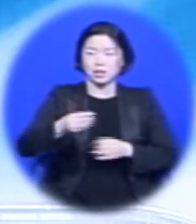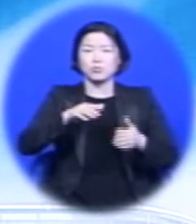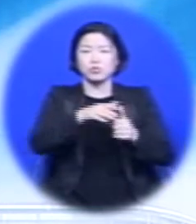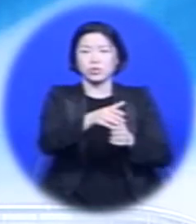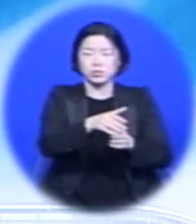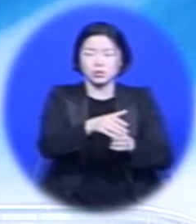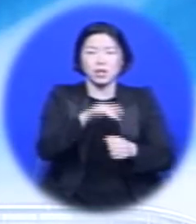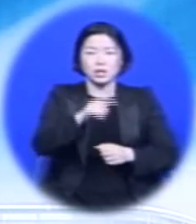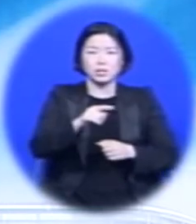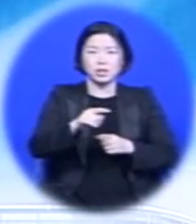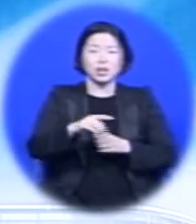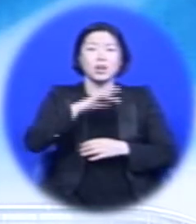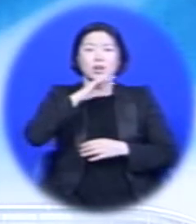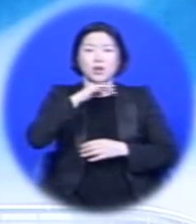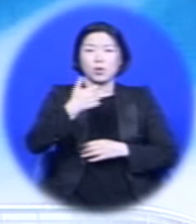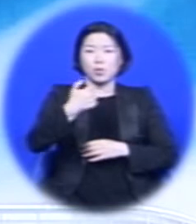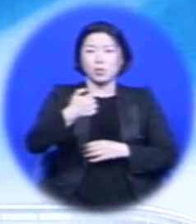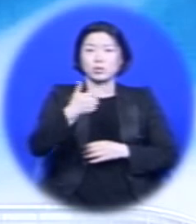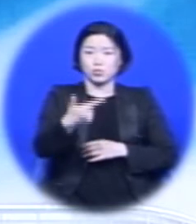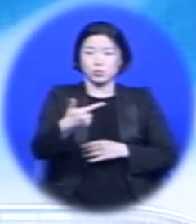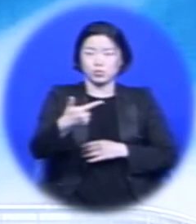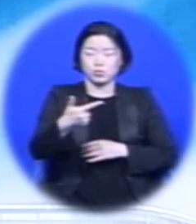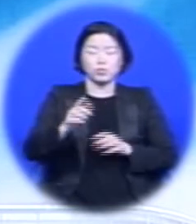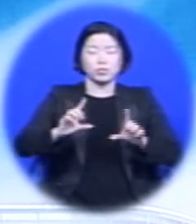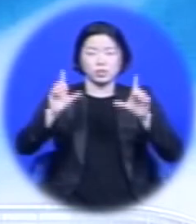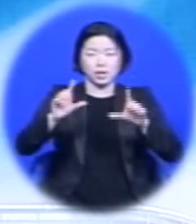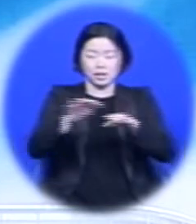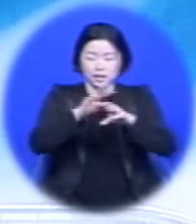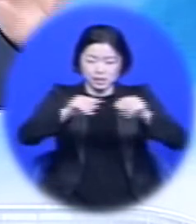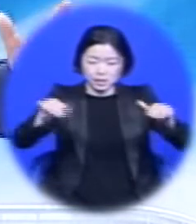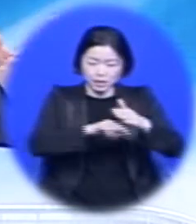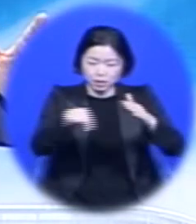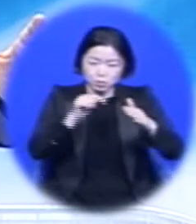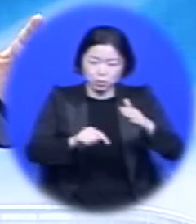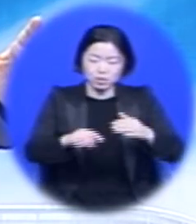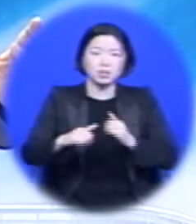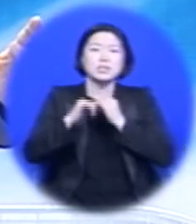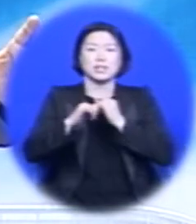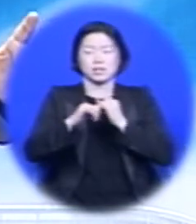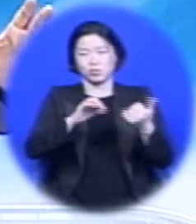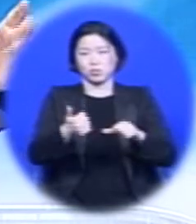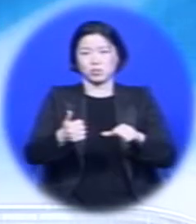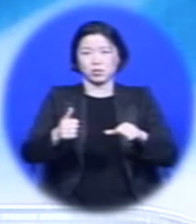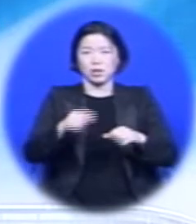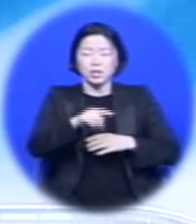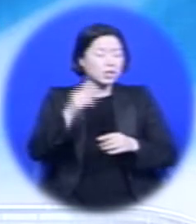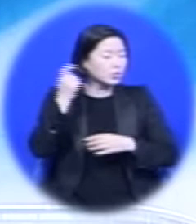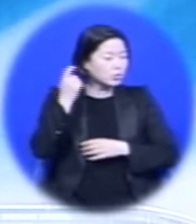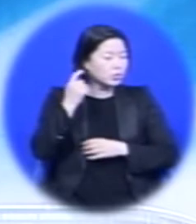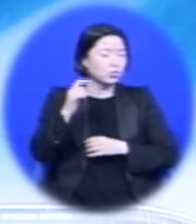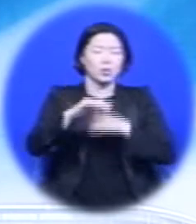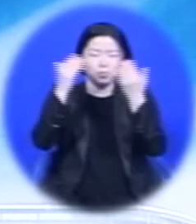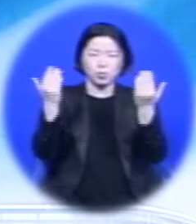56세에 지하 방공호에서 자살했습니다. 그 소식을 듣고 온 세계가 기뻐했습니다. 어떻게